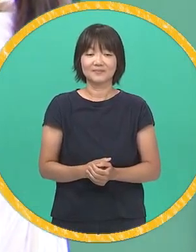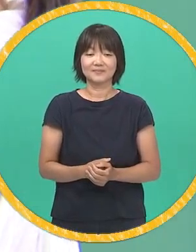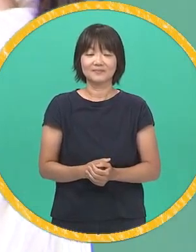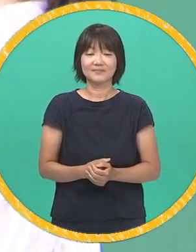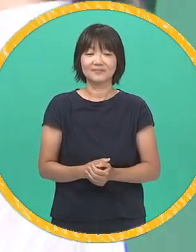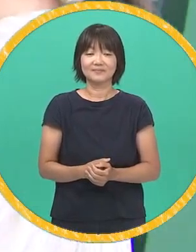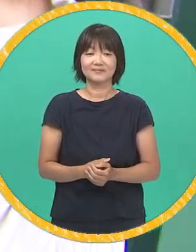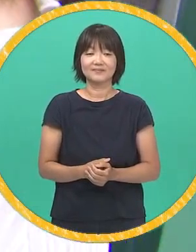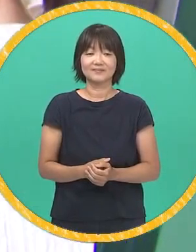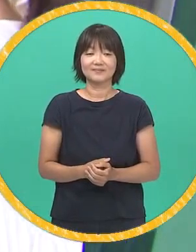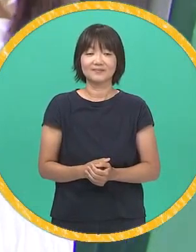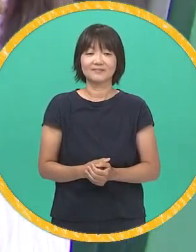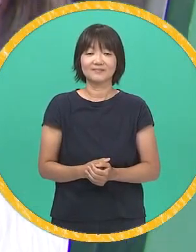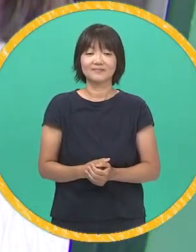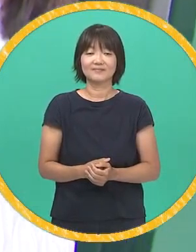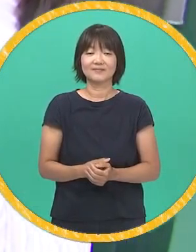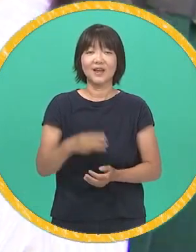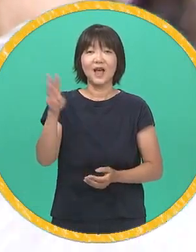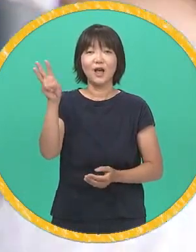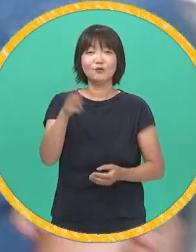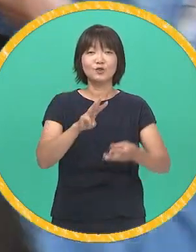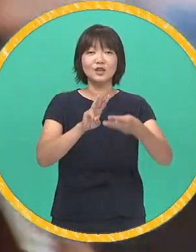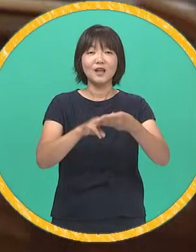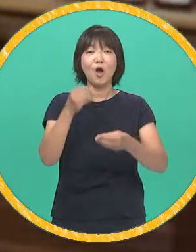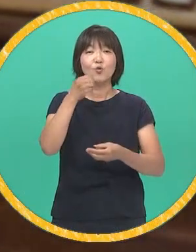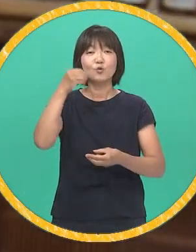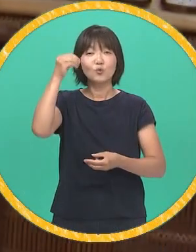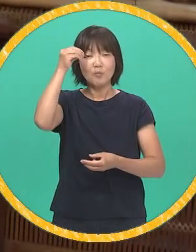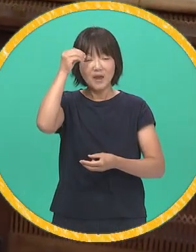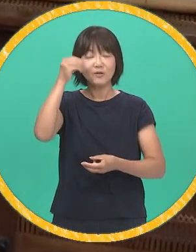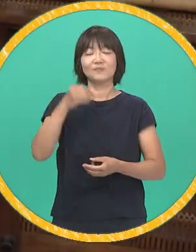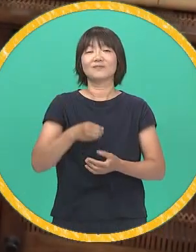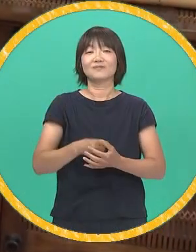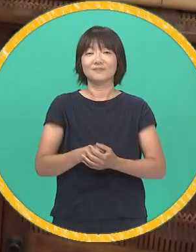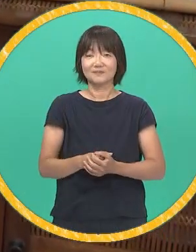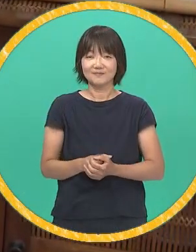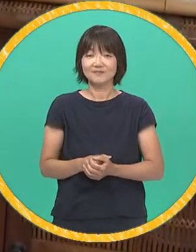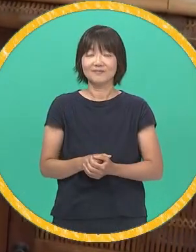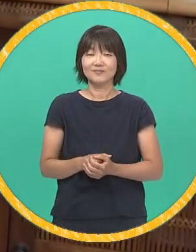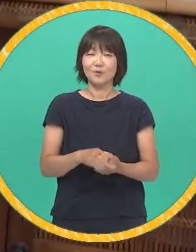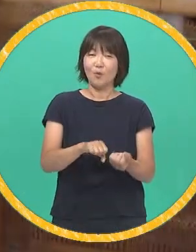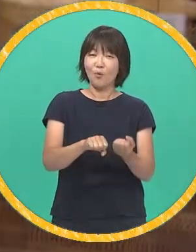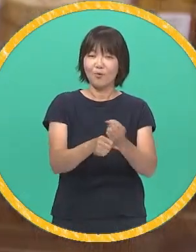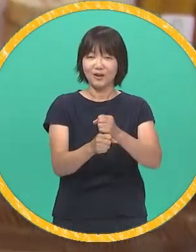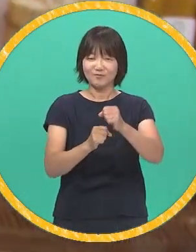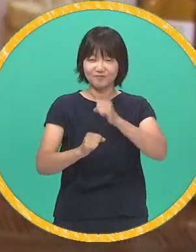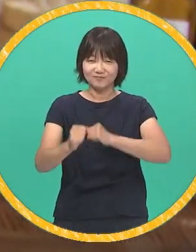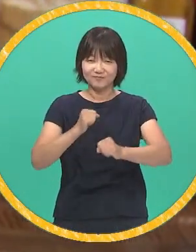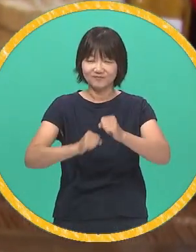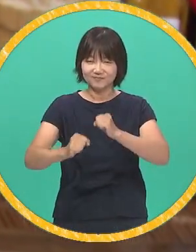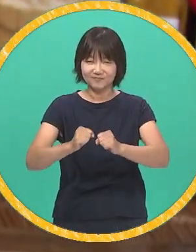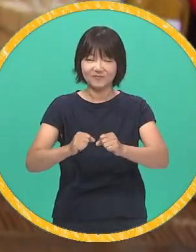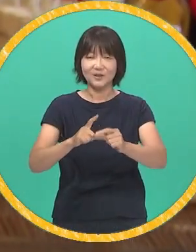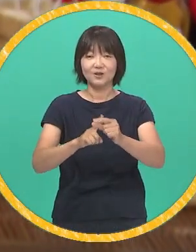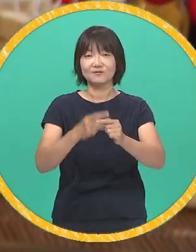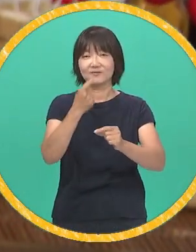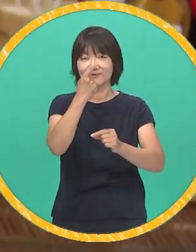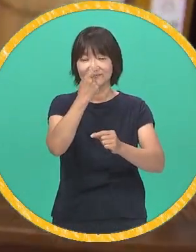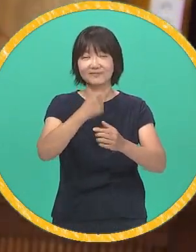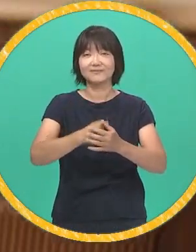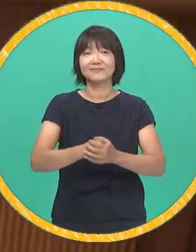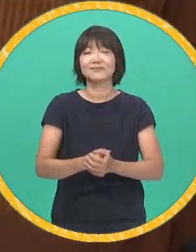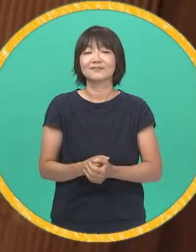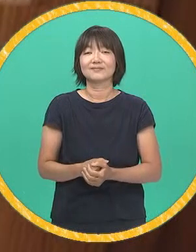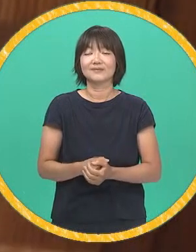待ってくださいこれをクリエイターねという命がありましてそれを一生懸命普及するために頑張っており